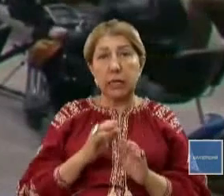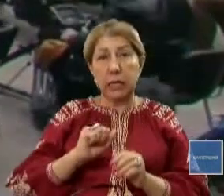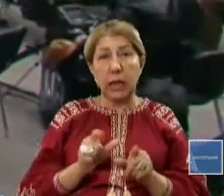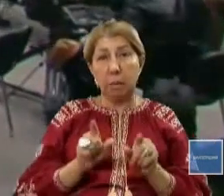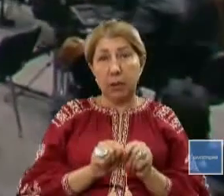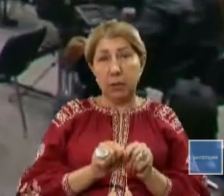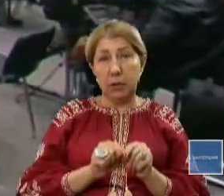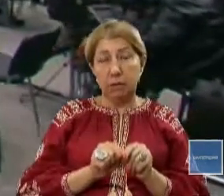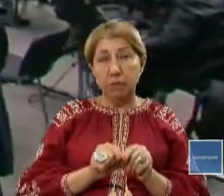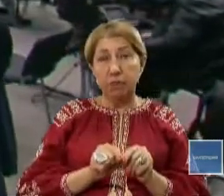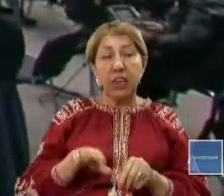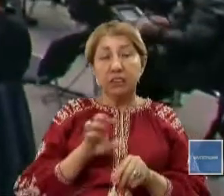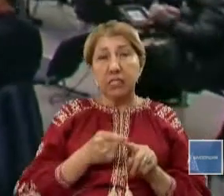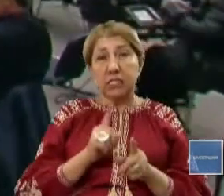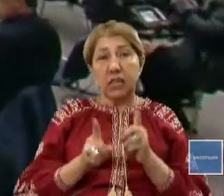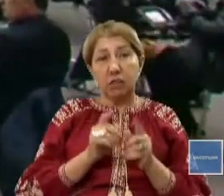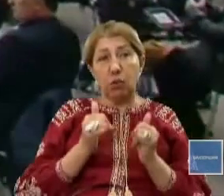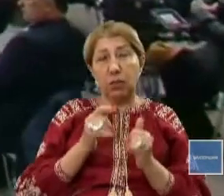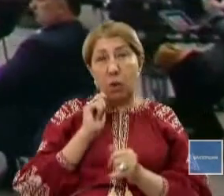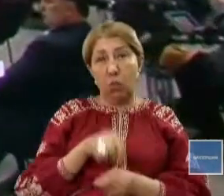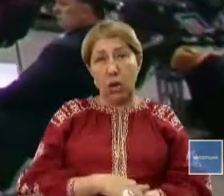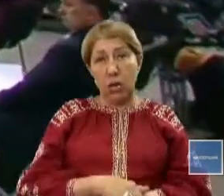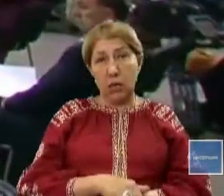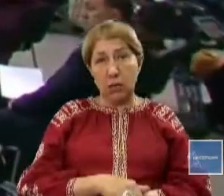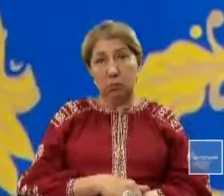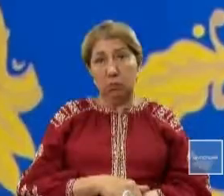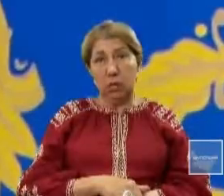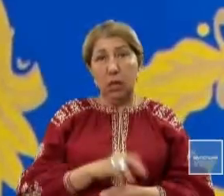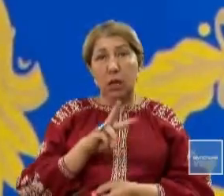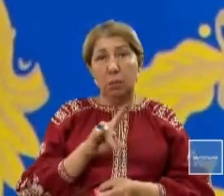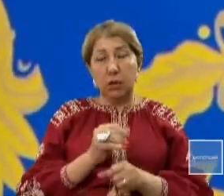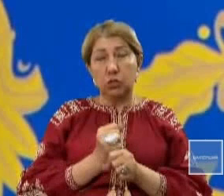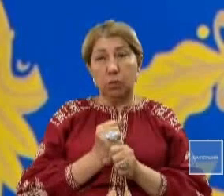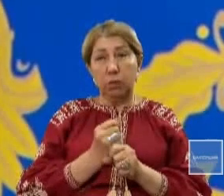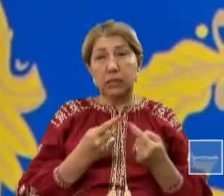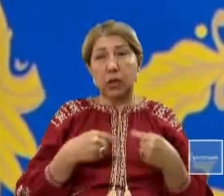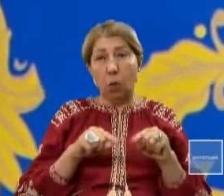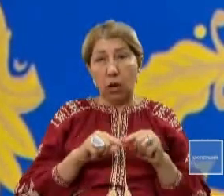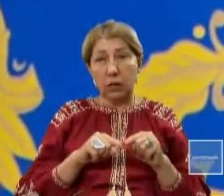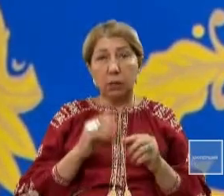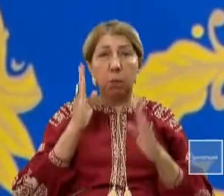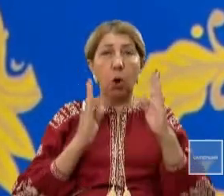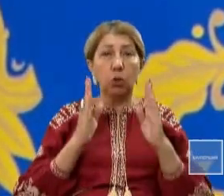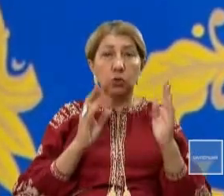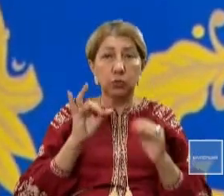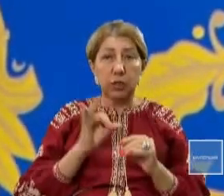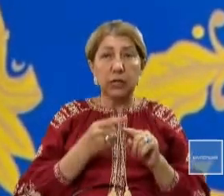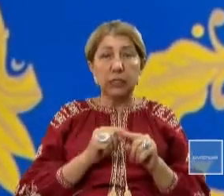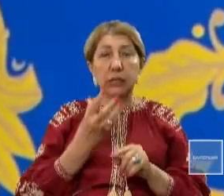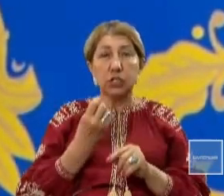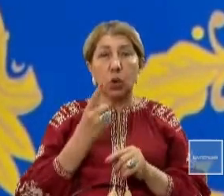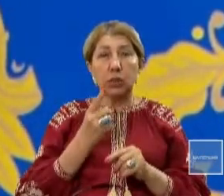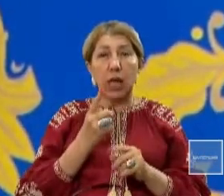Перш за все, всі ці реформи для України. Ми зробили цей орган, проголосували. Це ще одна